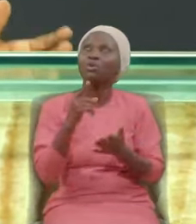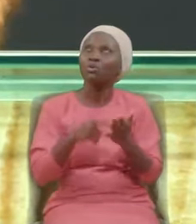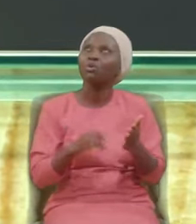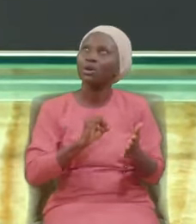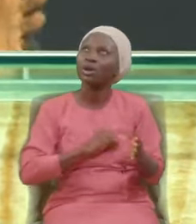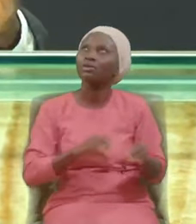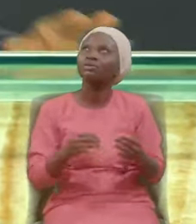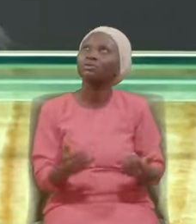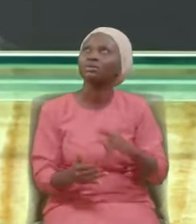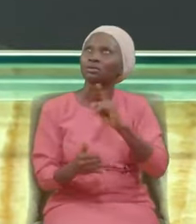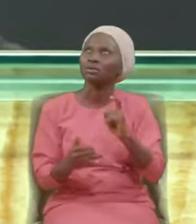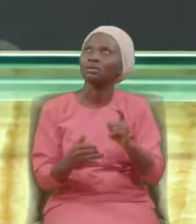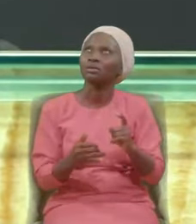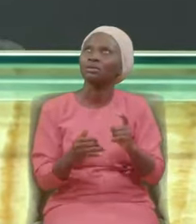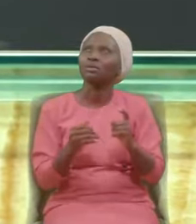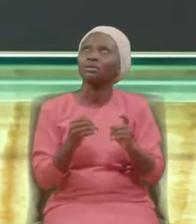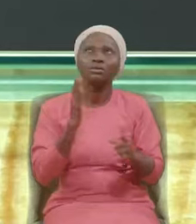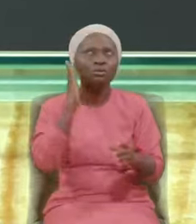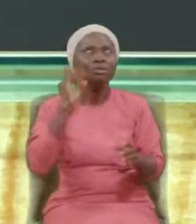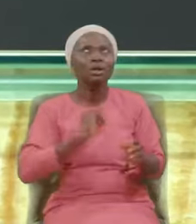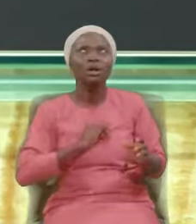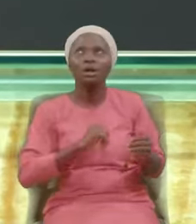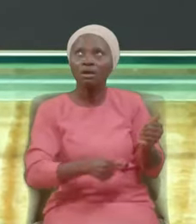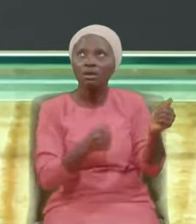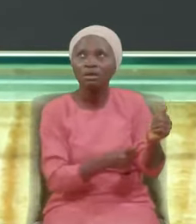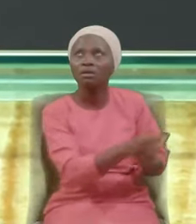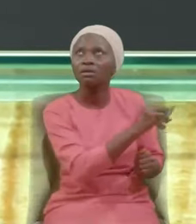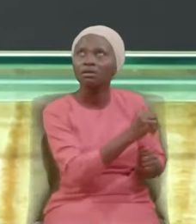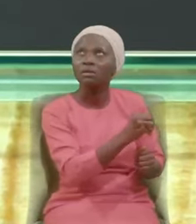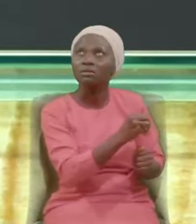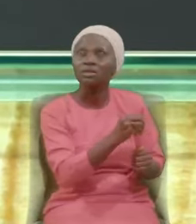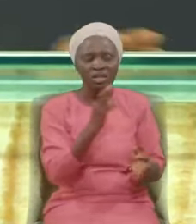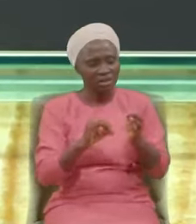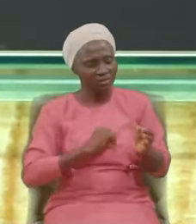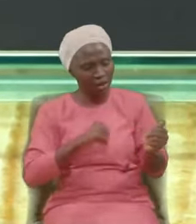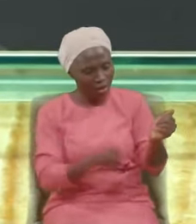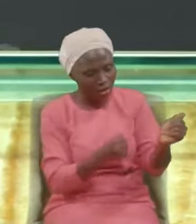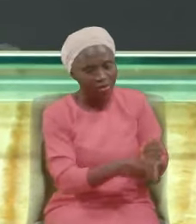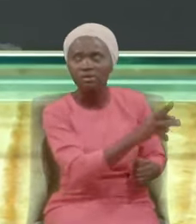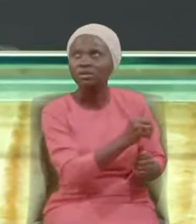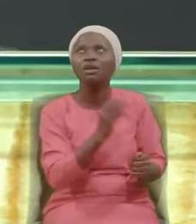donc? Dois-je les poursuivre? Et si je les poursuis,